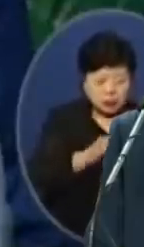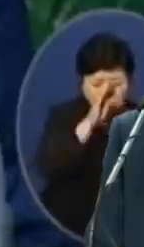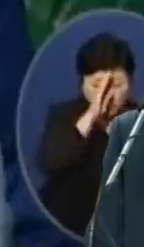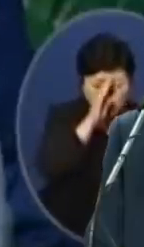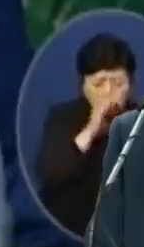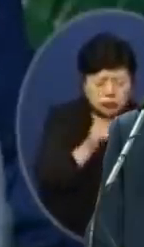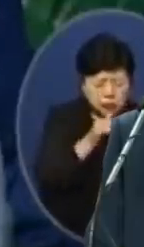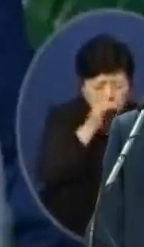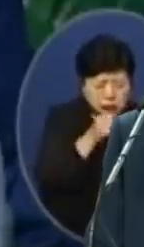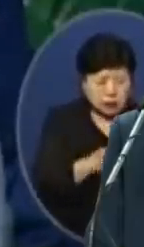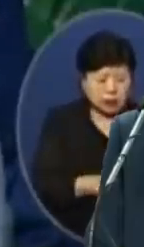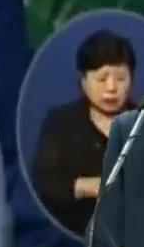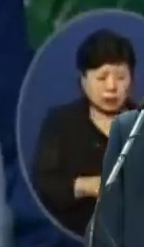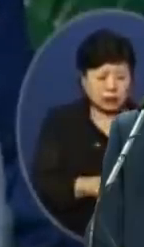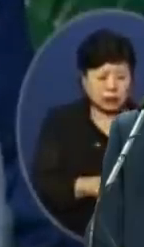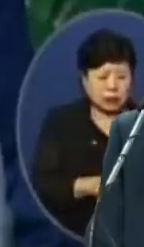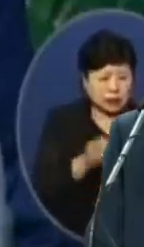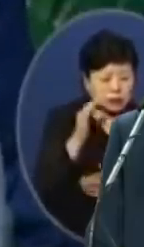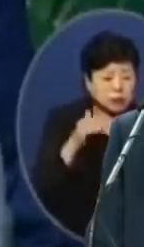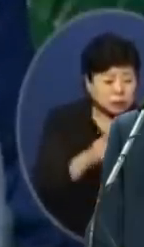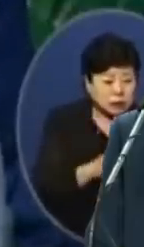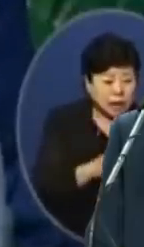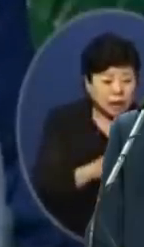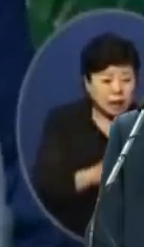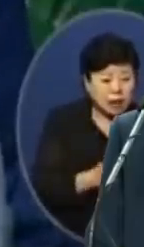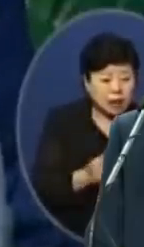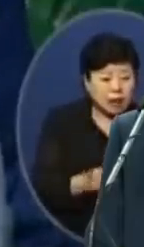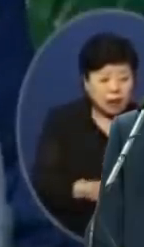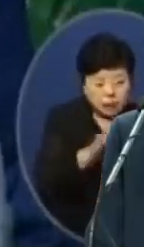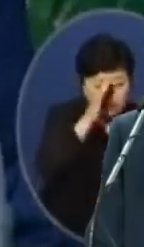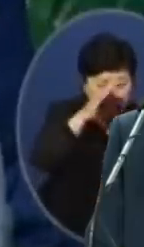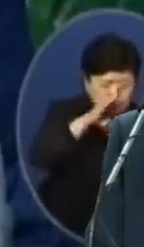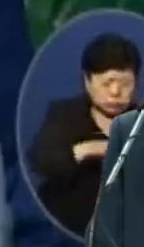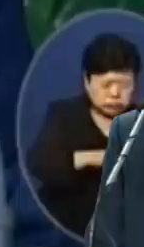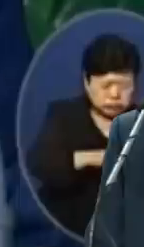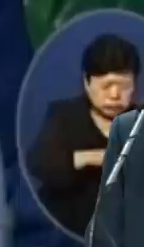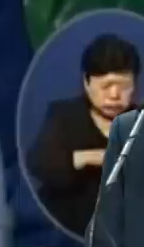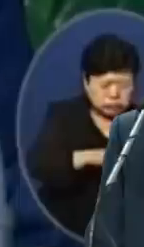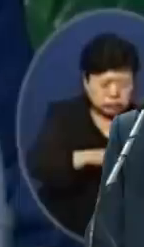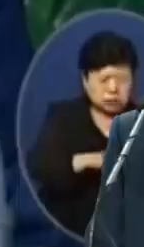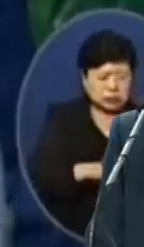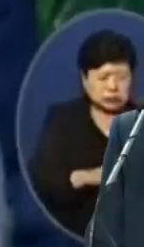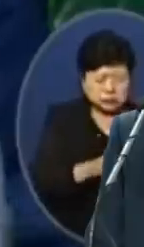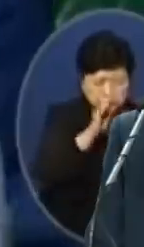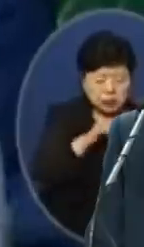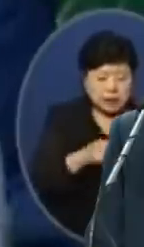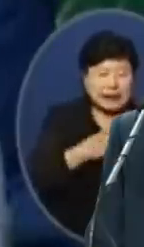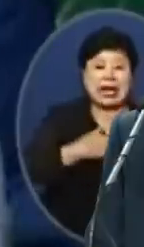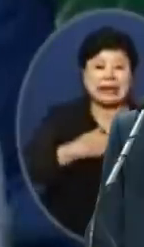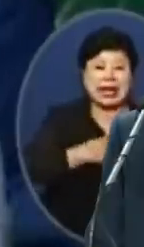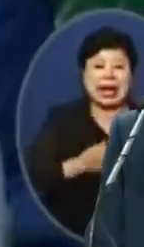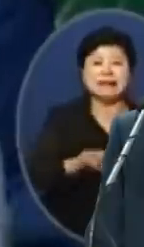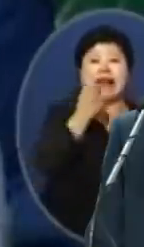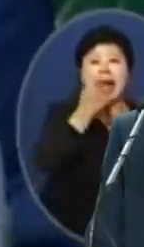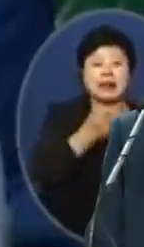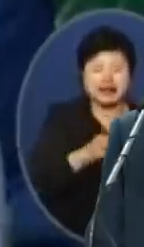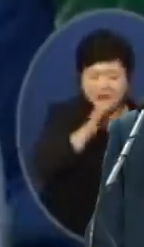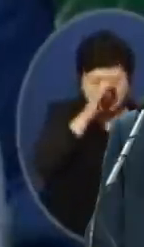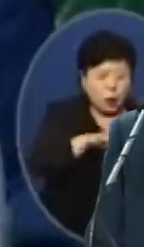있는데 설교를 마치고 난 다음 병자 위에 기도해서 어떠어떠한 병이 나왔다 하면 아, 저건 나보고